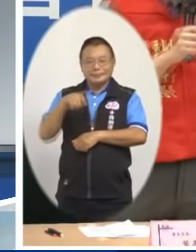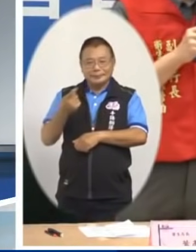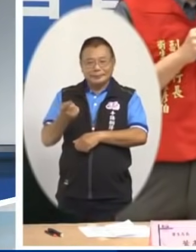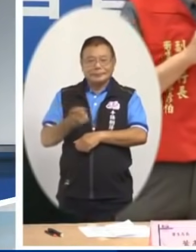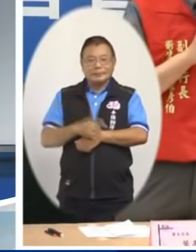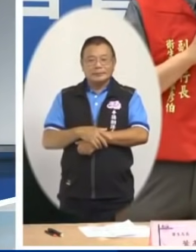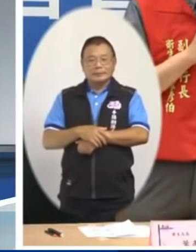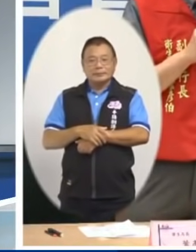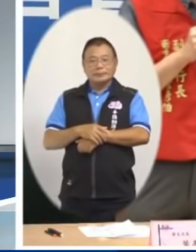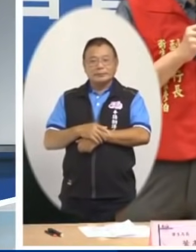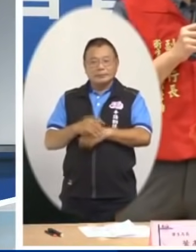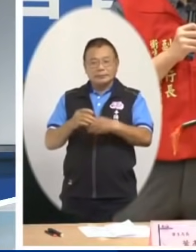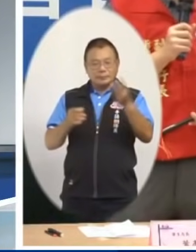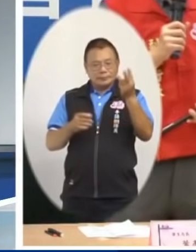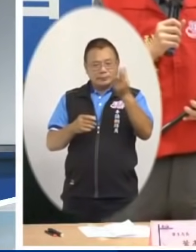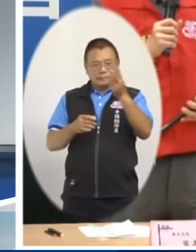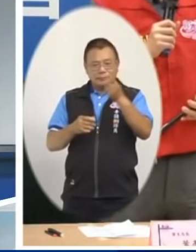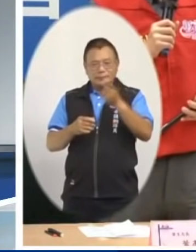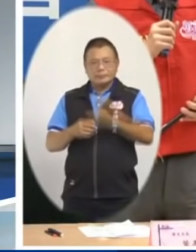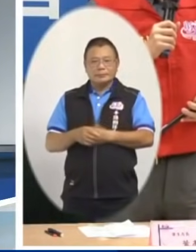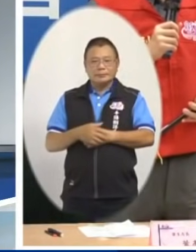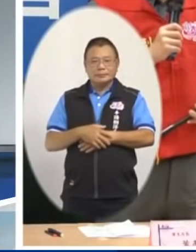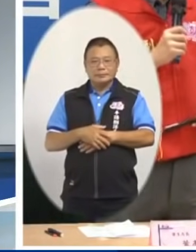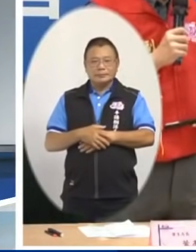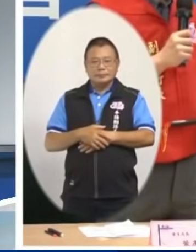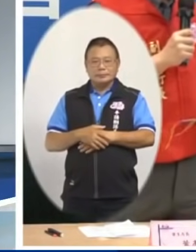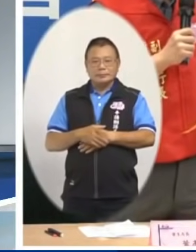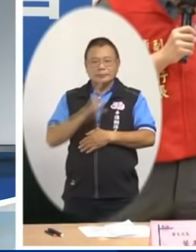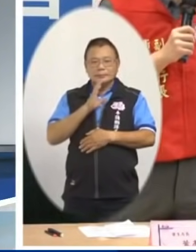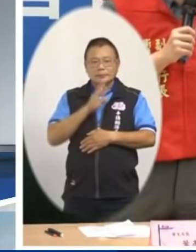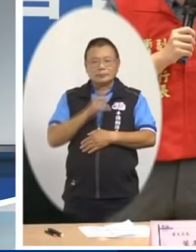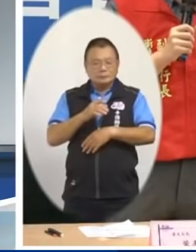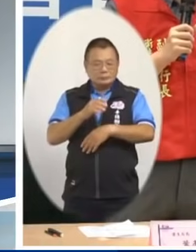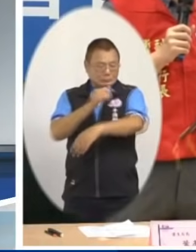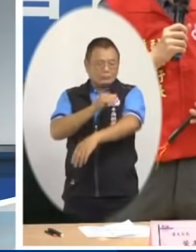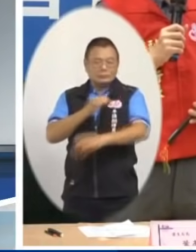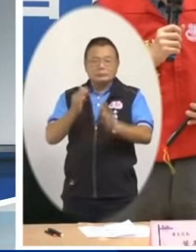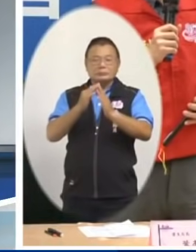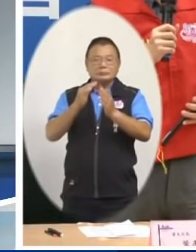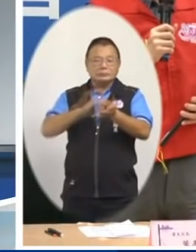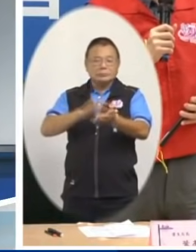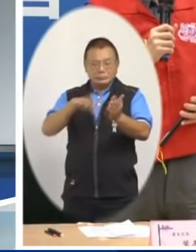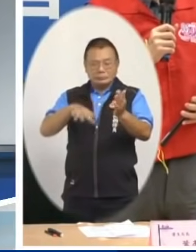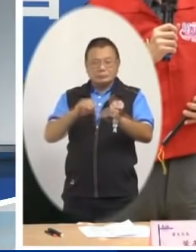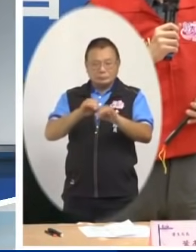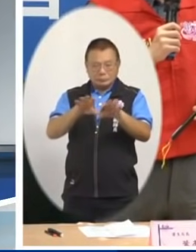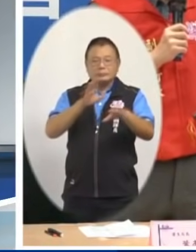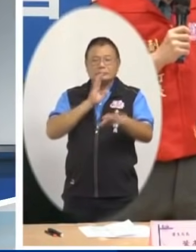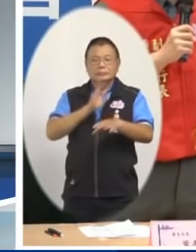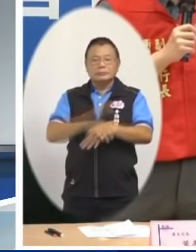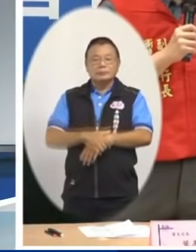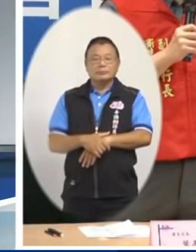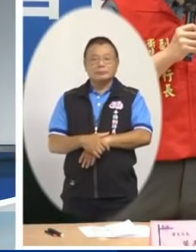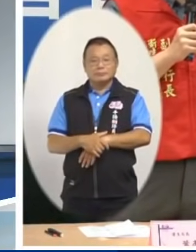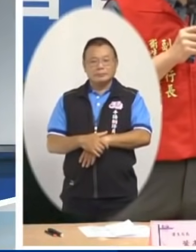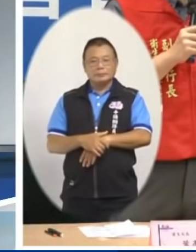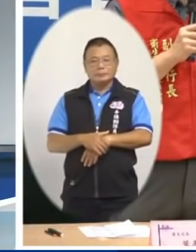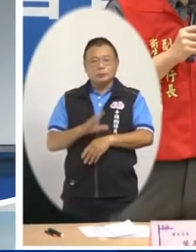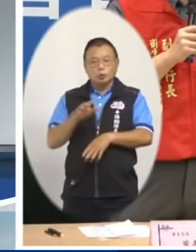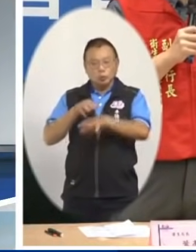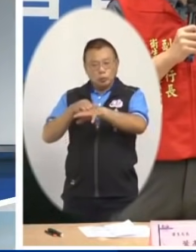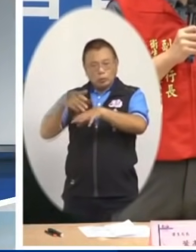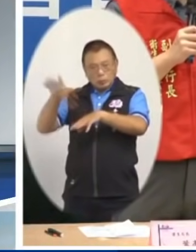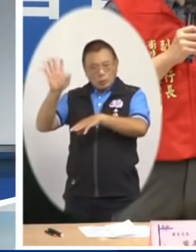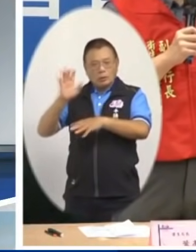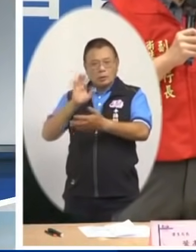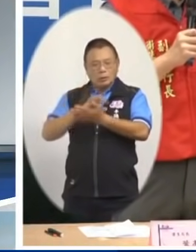先前麻将牌咖、传播链跟医院群聚病患，还有一位是医院专责病房的护理师，平时照顾的病人全部都